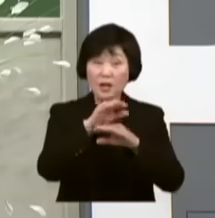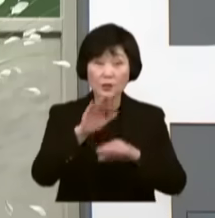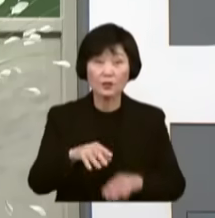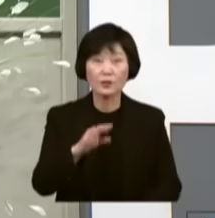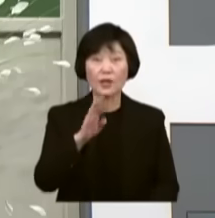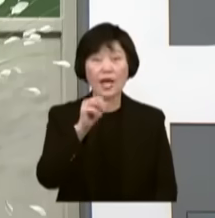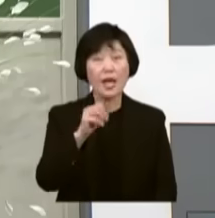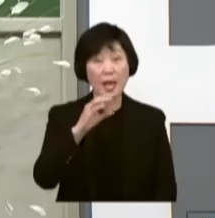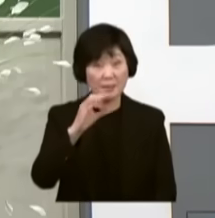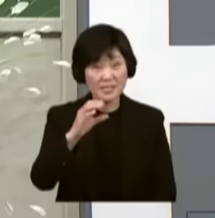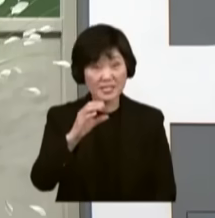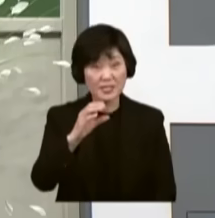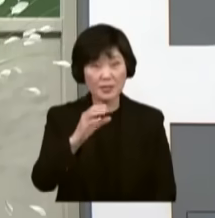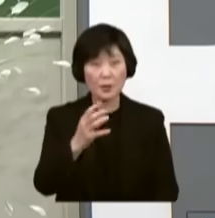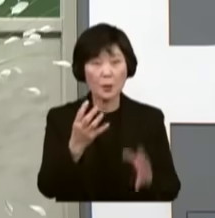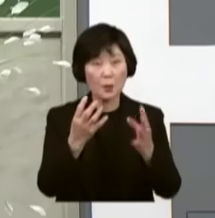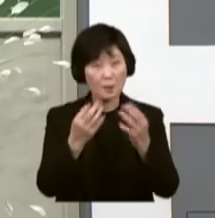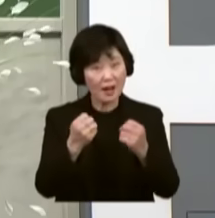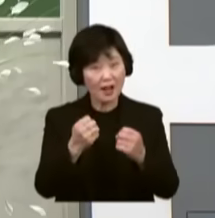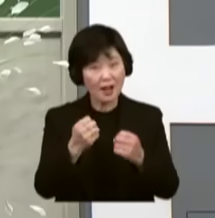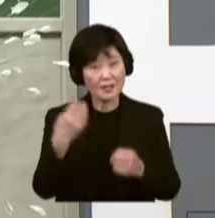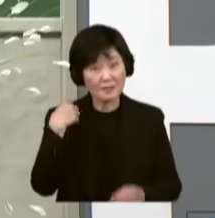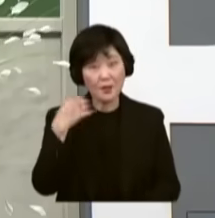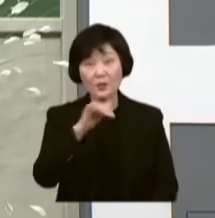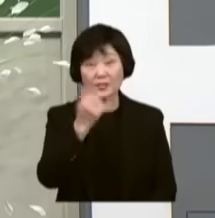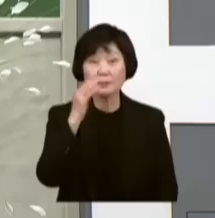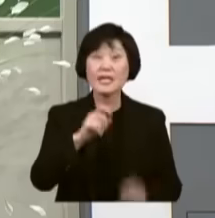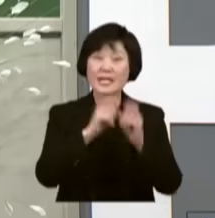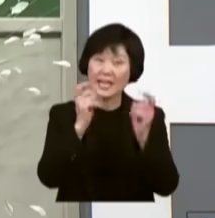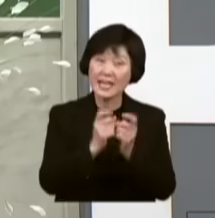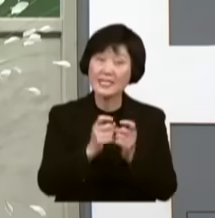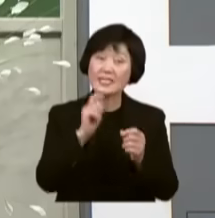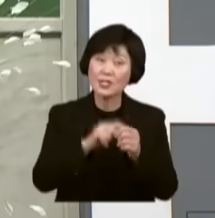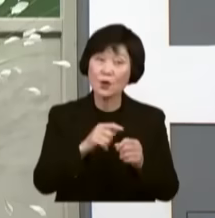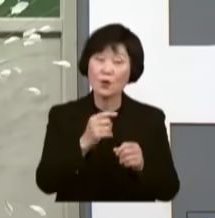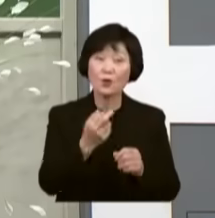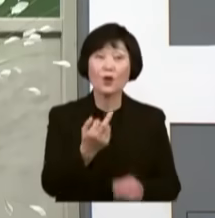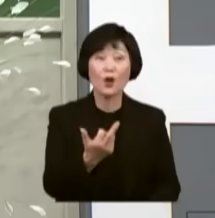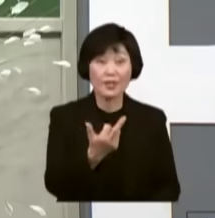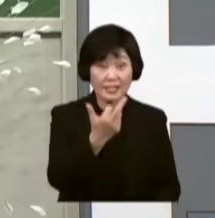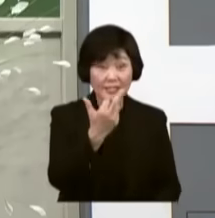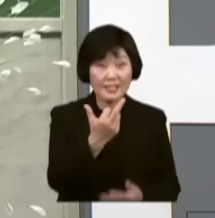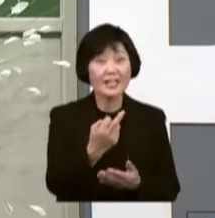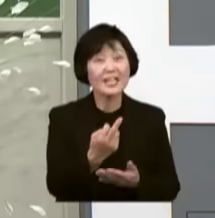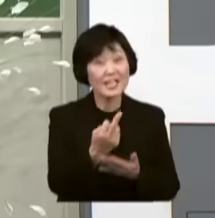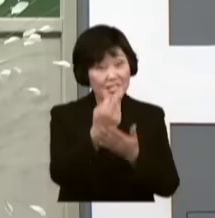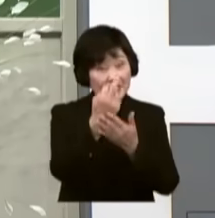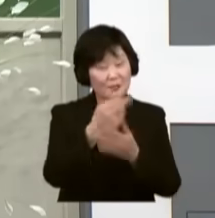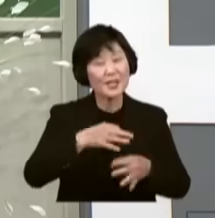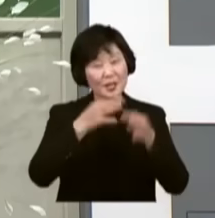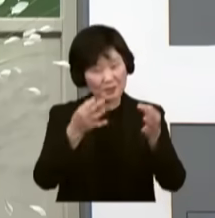많이 저하고 방송을 오래 했어요. 오래. 그저 아까 그랬잖아요. 개인적으로 내가 형님이라 그러고 형이라 그러고 여긴 지금 우리 기독교 텔레비전 내가 매일